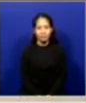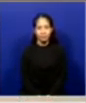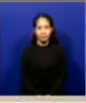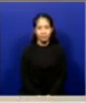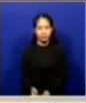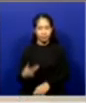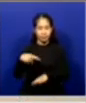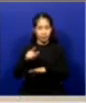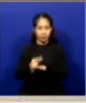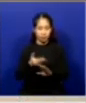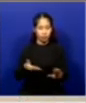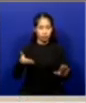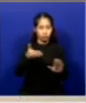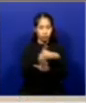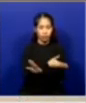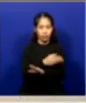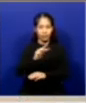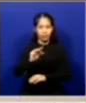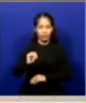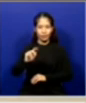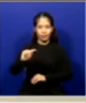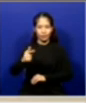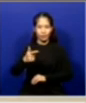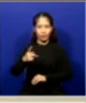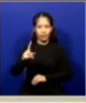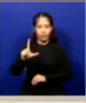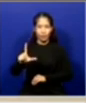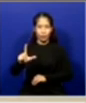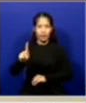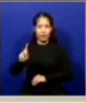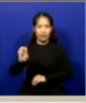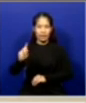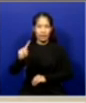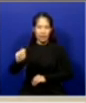านมงคลกิจจะอภิปรายนะครับผมขอแจ้งท่